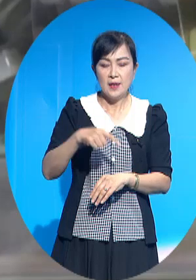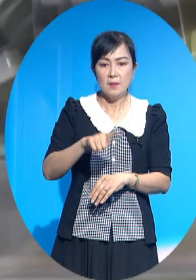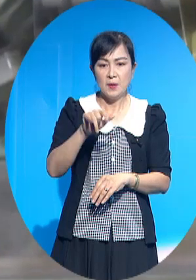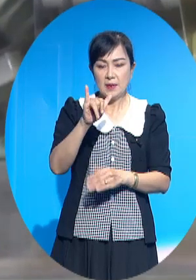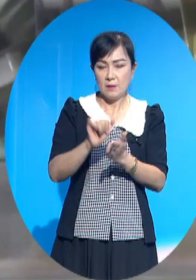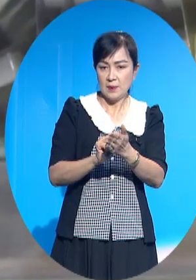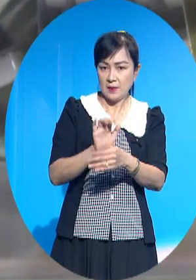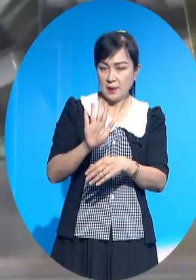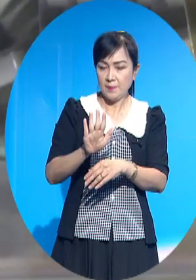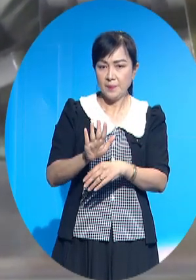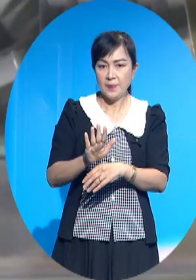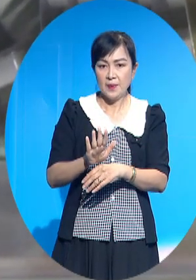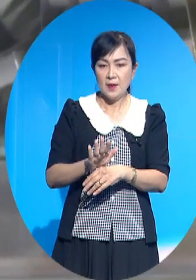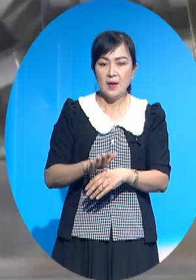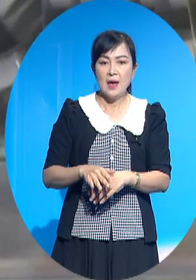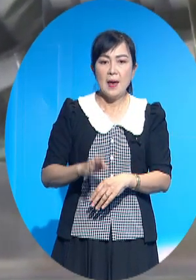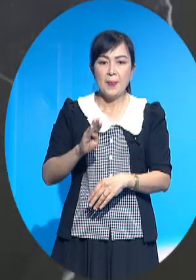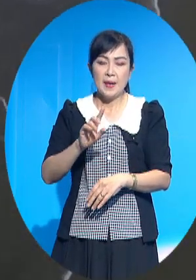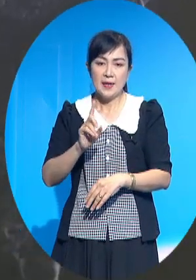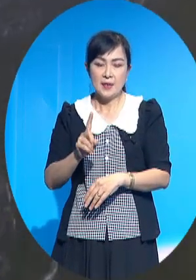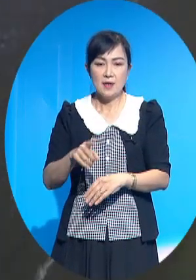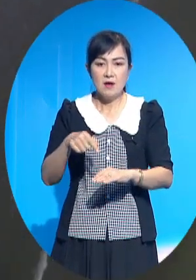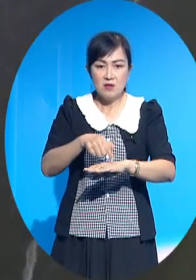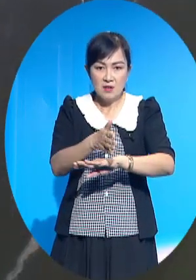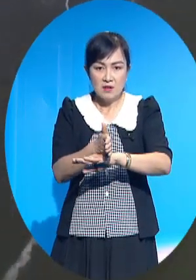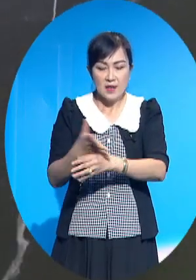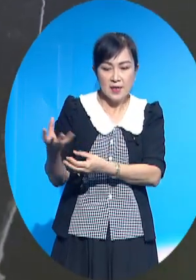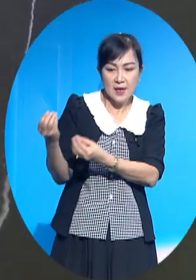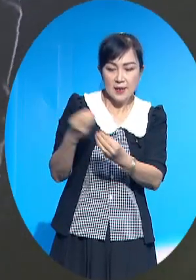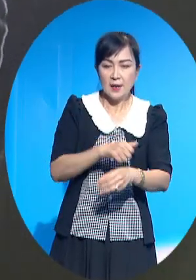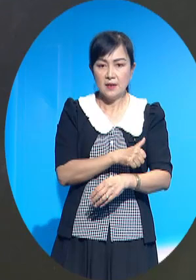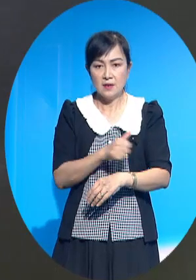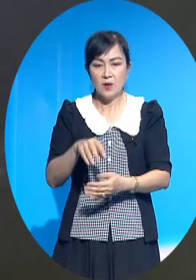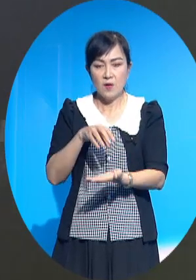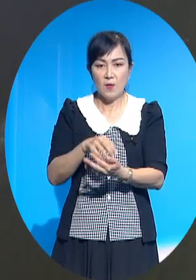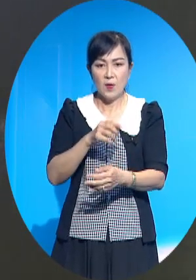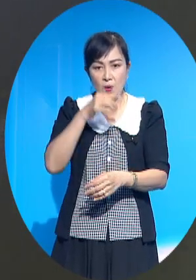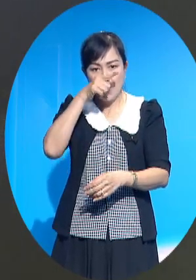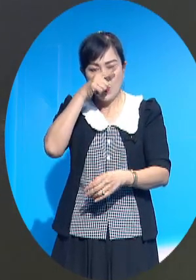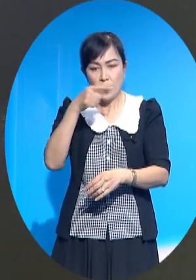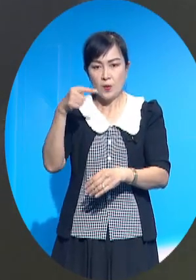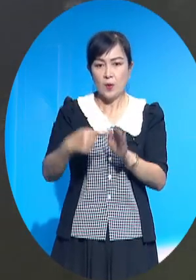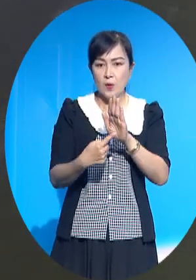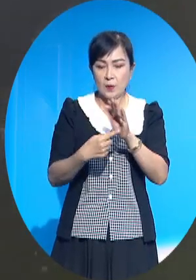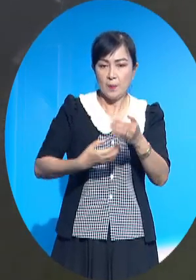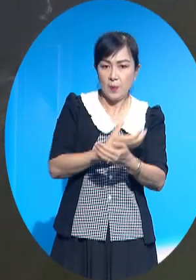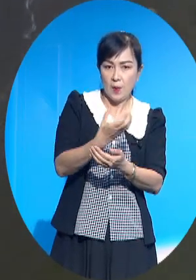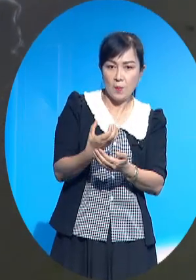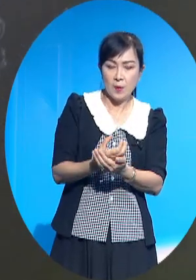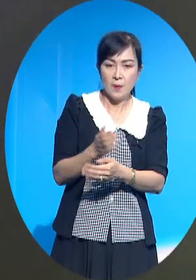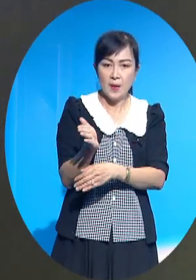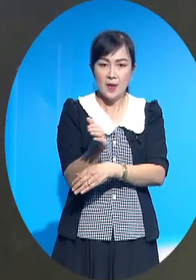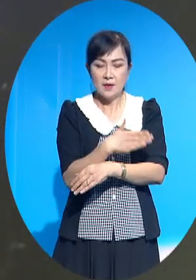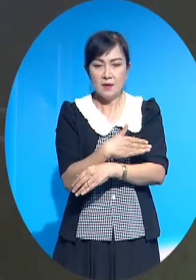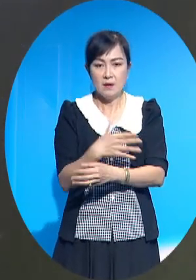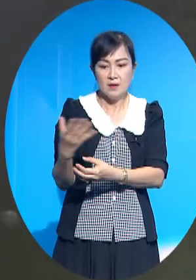16/5 còn tại nước láng giềng Bangladesh cơ quan chức năng tiếp tục sơ tán người dân khỏi khu vực rủi ro đến các trung tâm cộng đồng trước đó